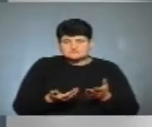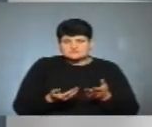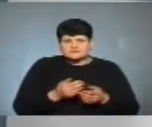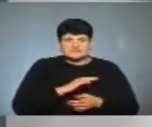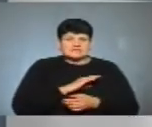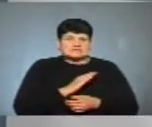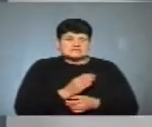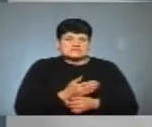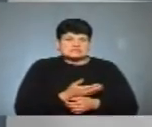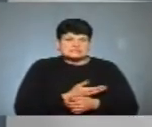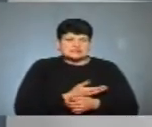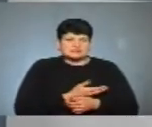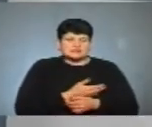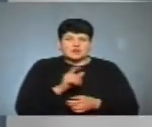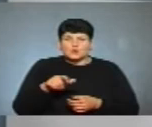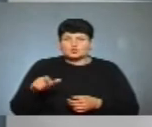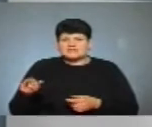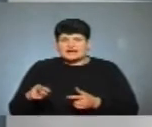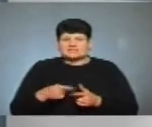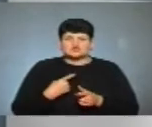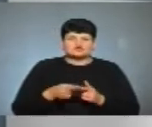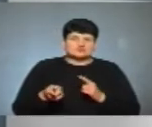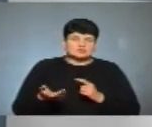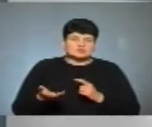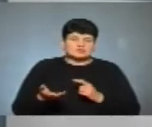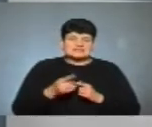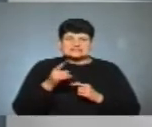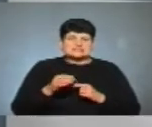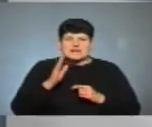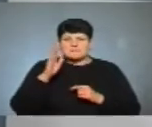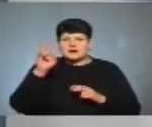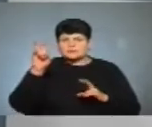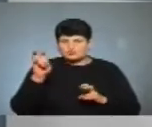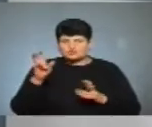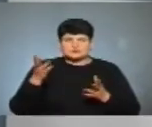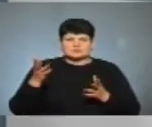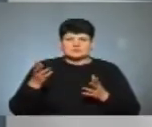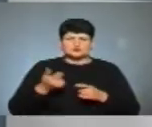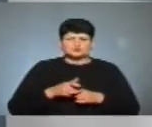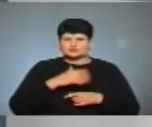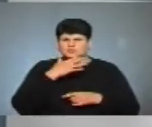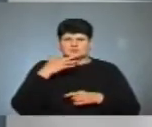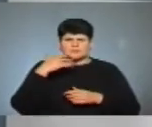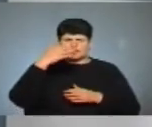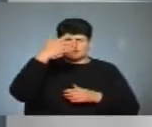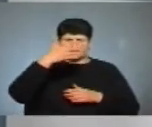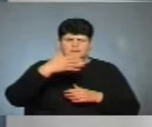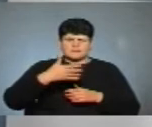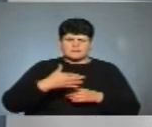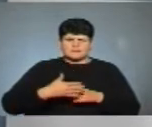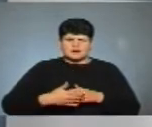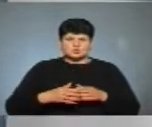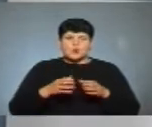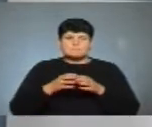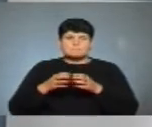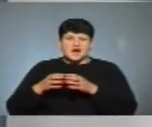сила... чи сила людей, чи за майбутнє, чи ще щось. Якщо дуже багато